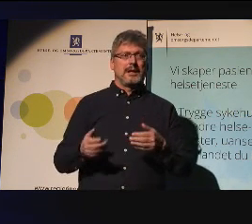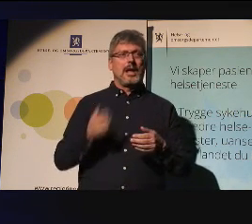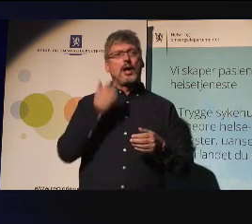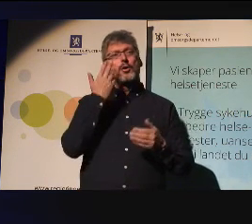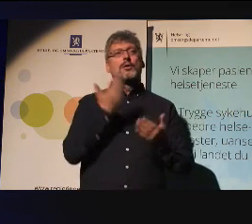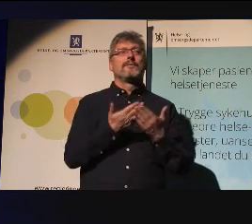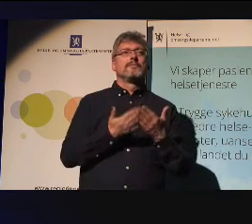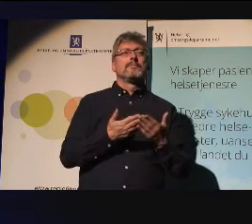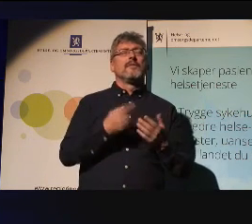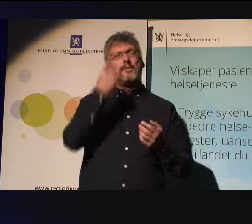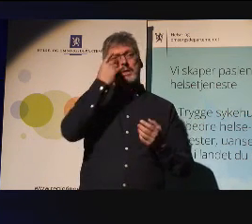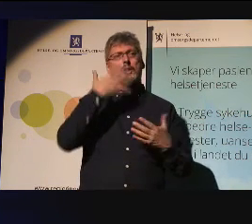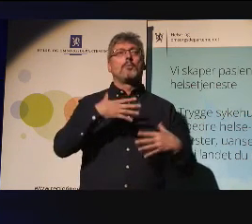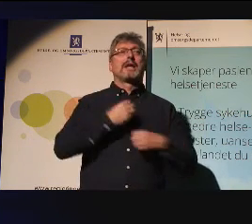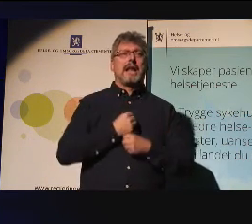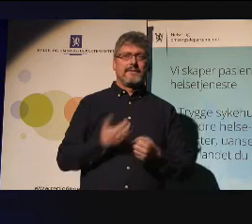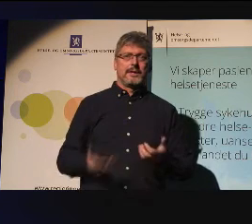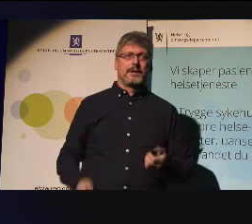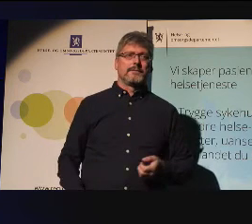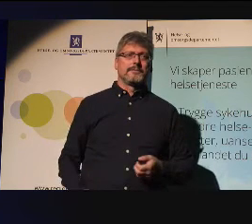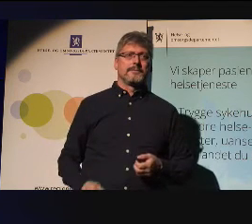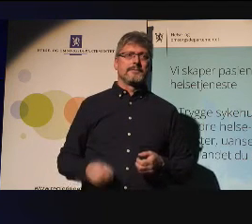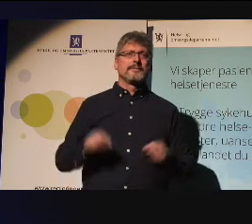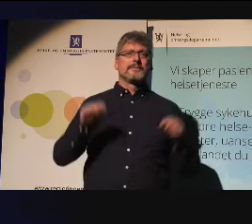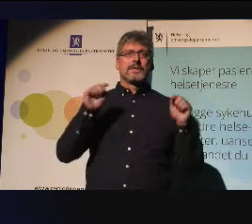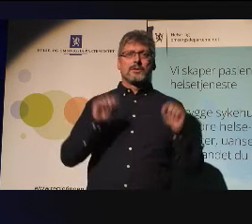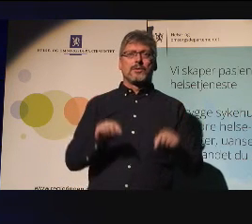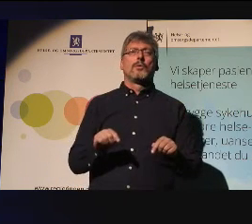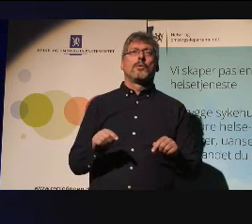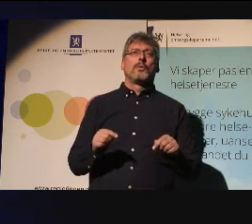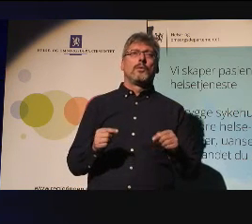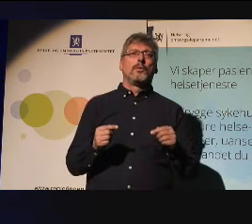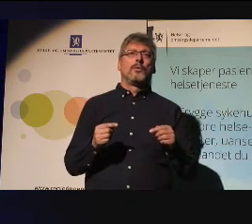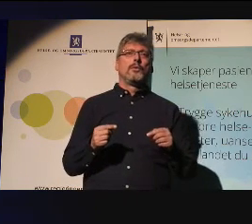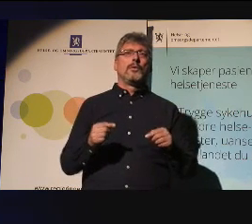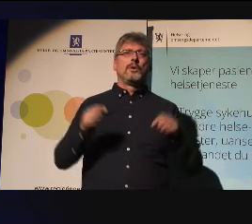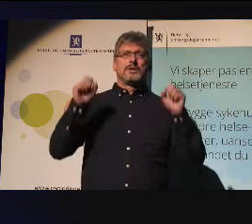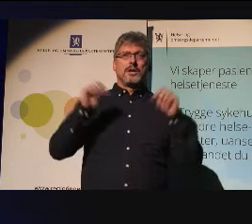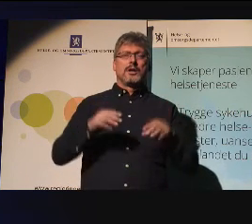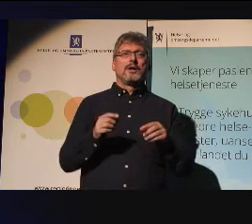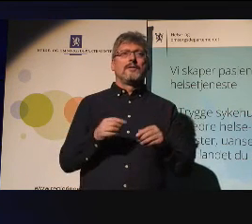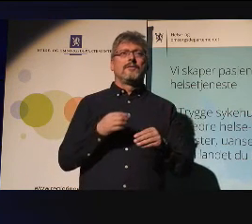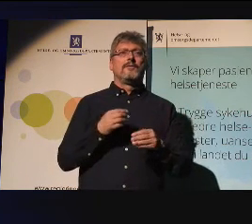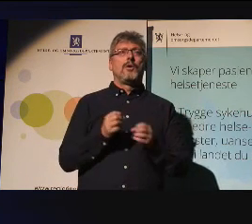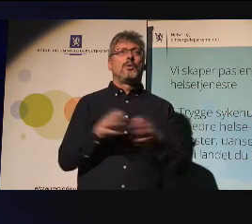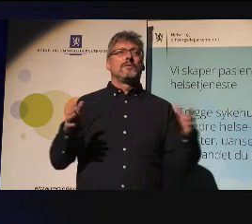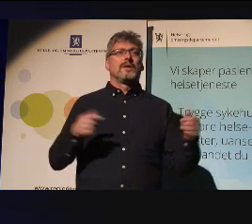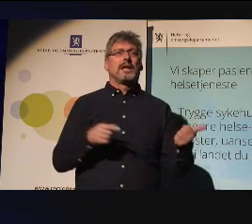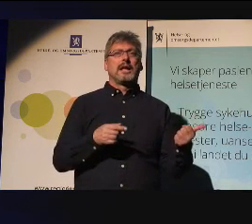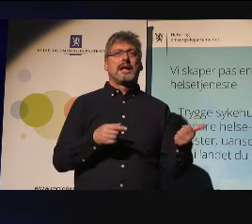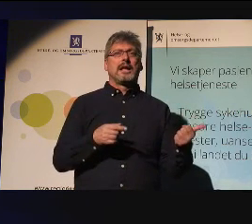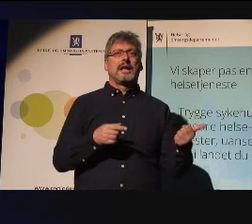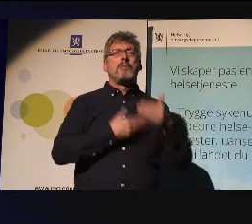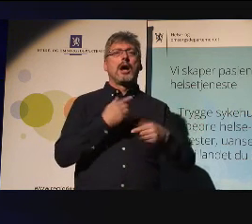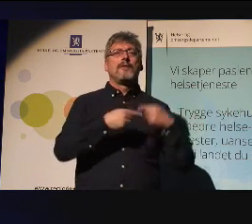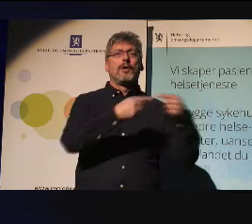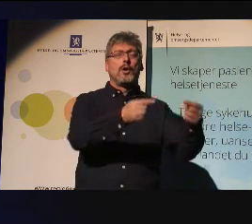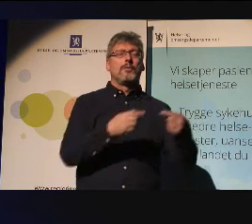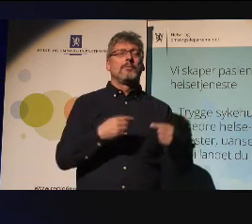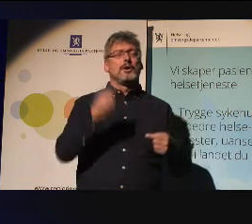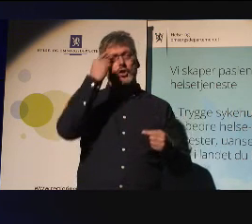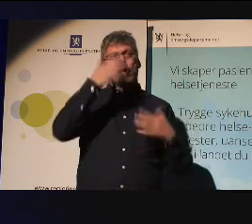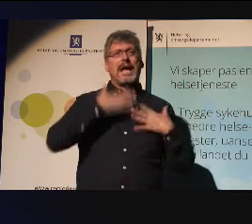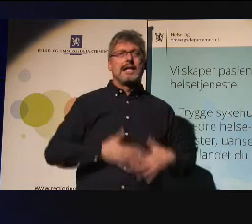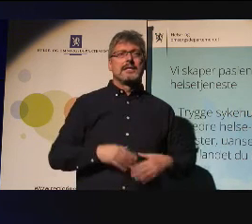kreft. Nå starter vi arbeidet med å utvikle pakkeforløp innen psykisk helse og rus